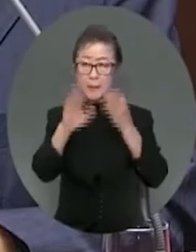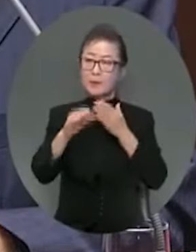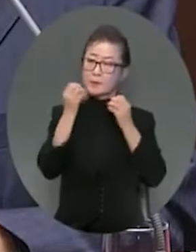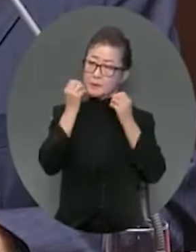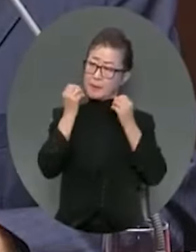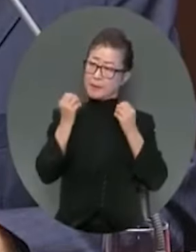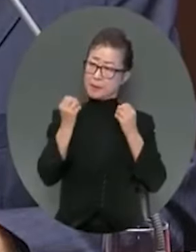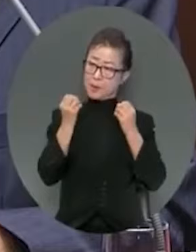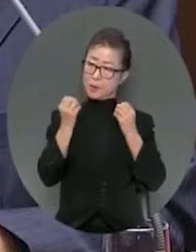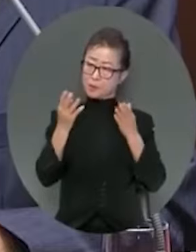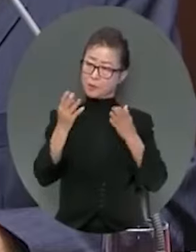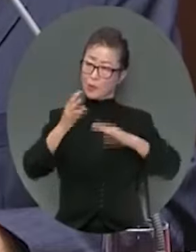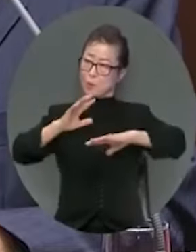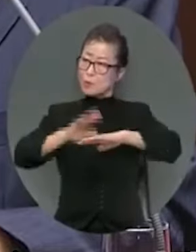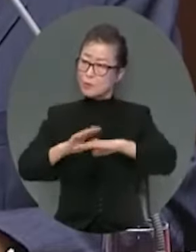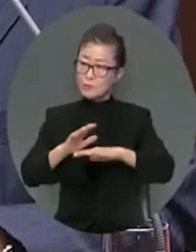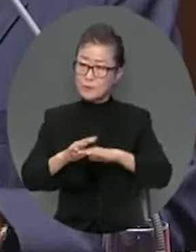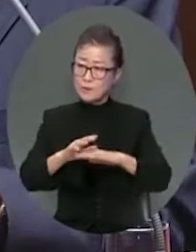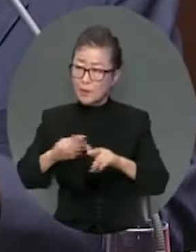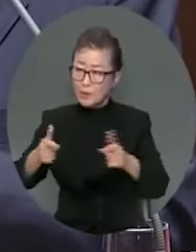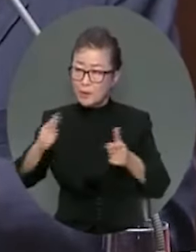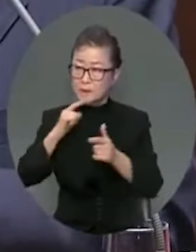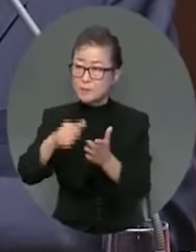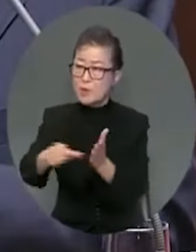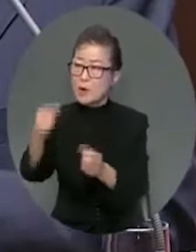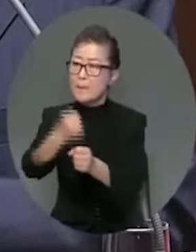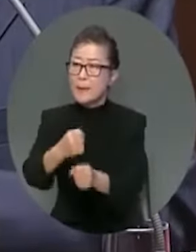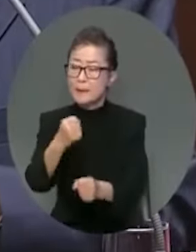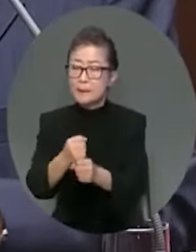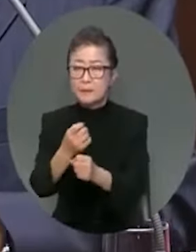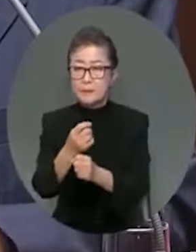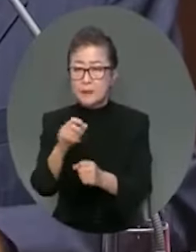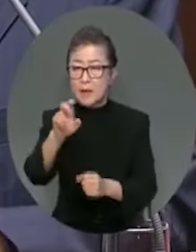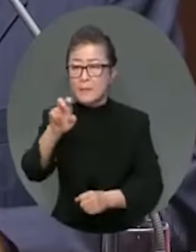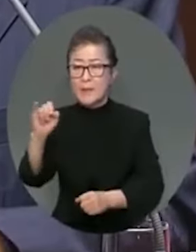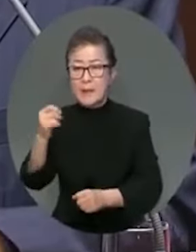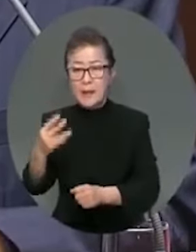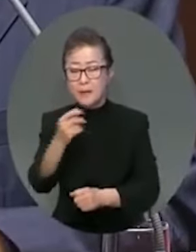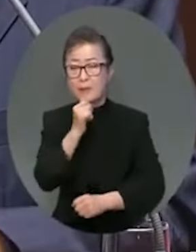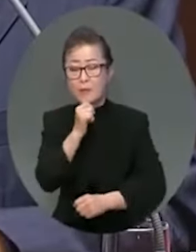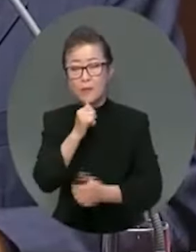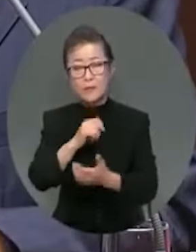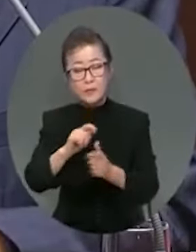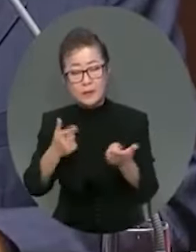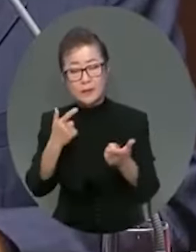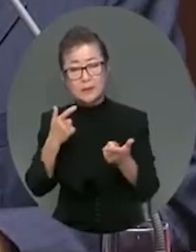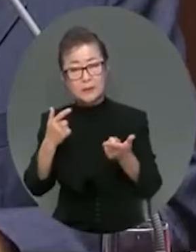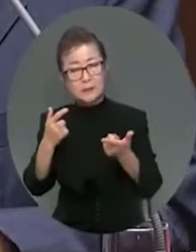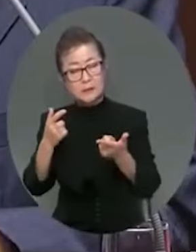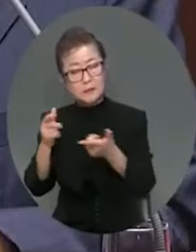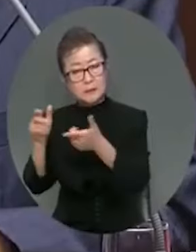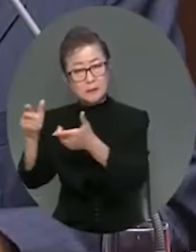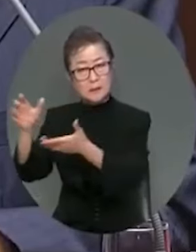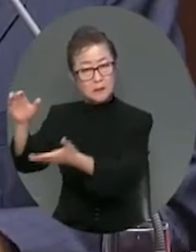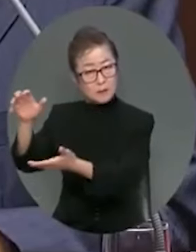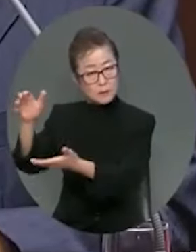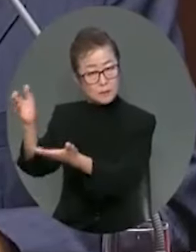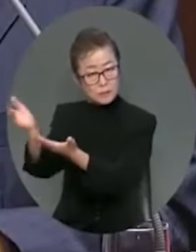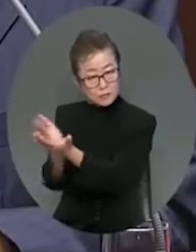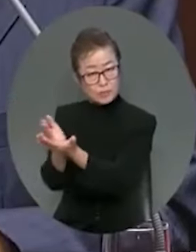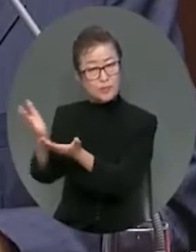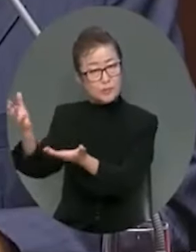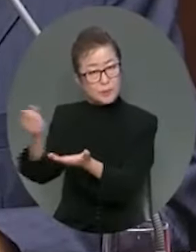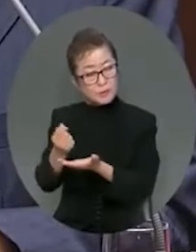새로운 농산물을 저희가 만들고 수요가 많은 밀, 콩 이런 쪽으로 가야 된다 이렇게